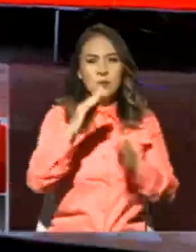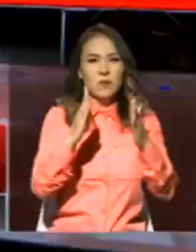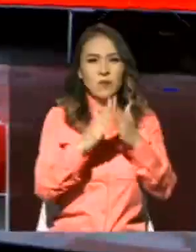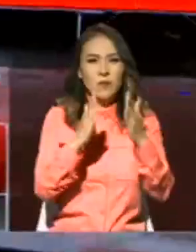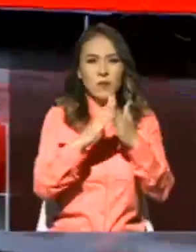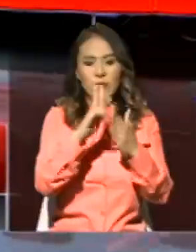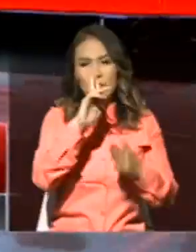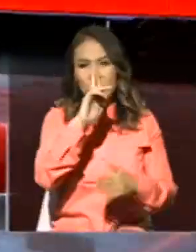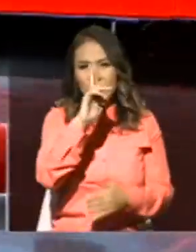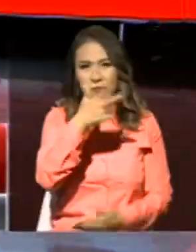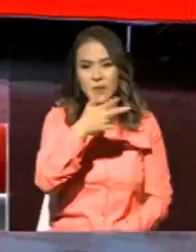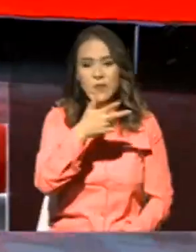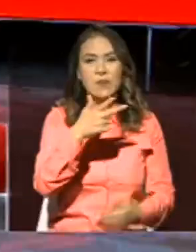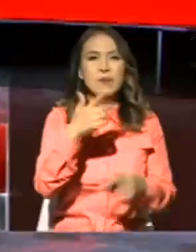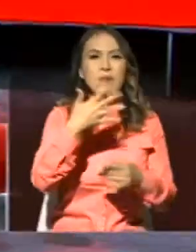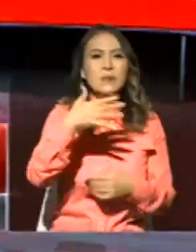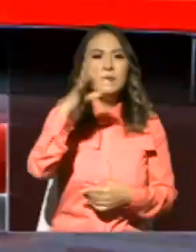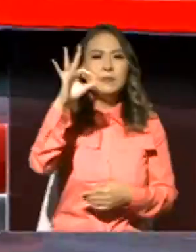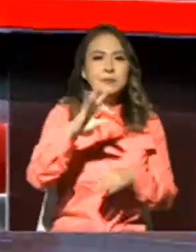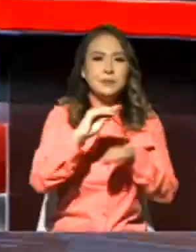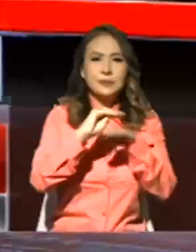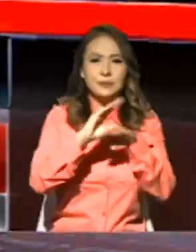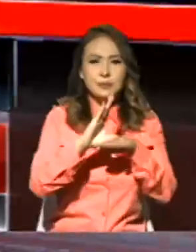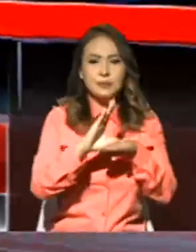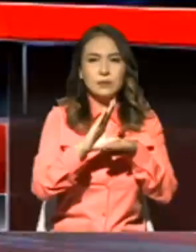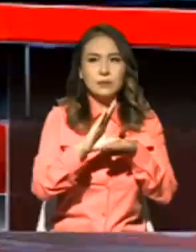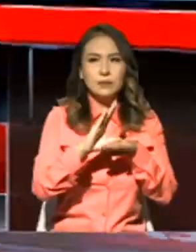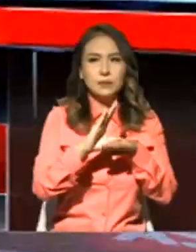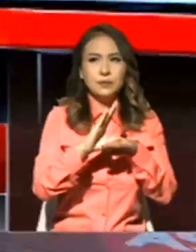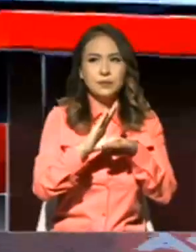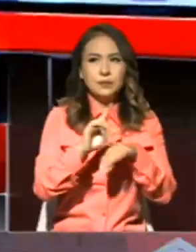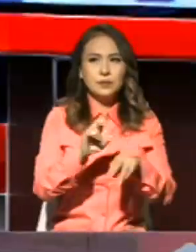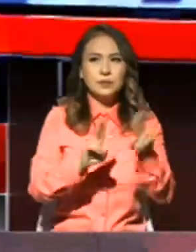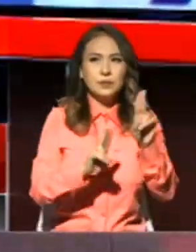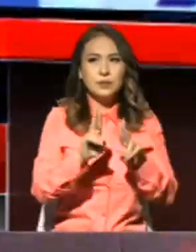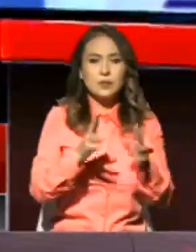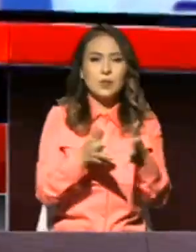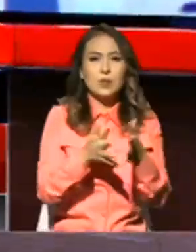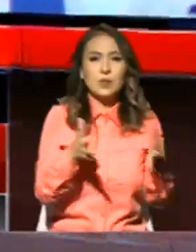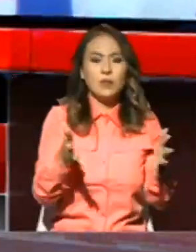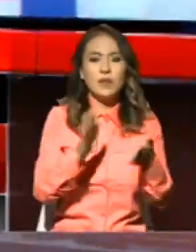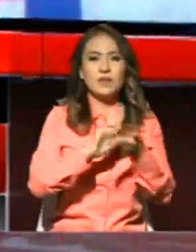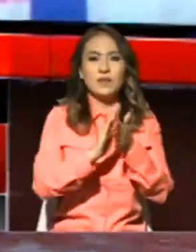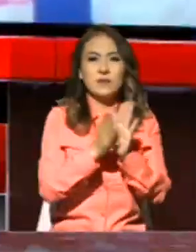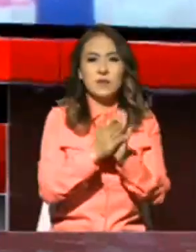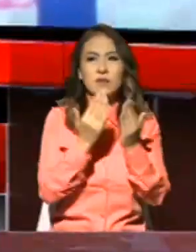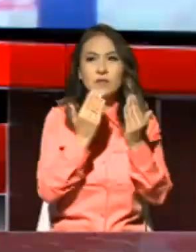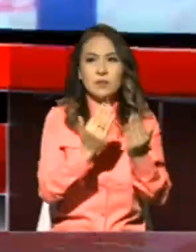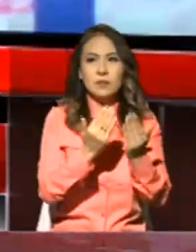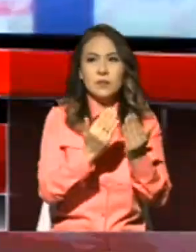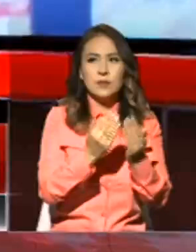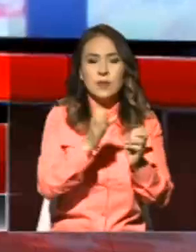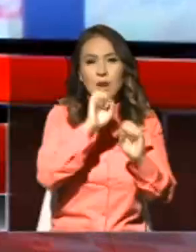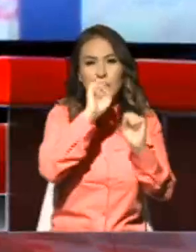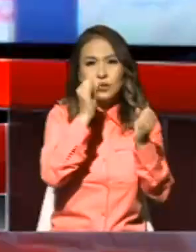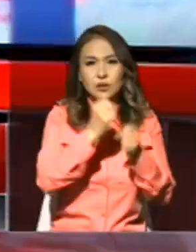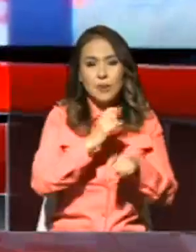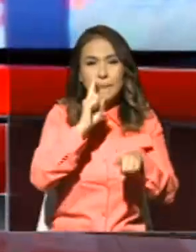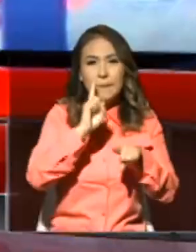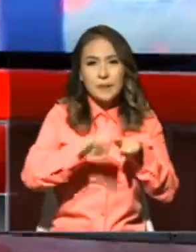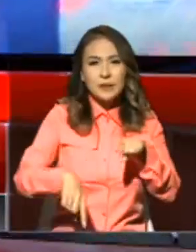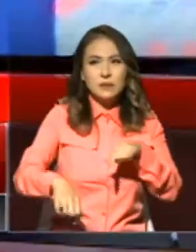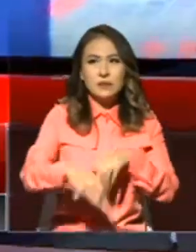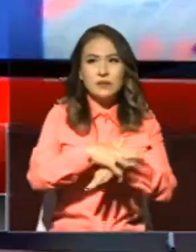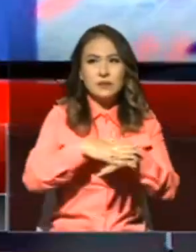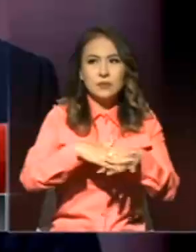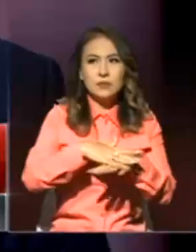үйдің 3 жылдың ішінде 50% жинақтау ол негізі тұғыры. Одан асып кете алмаймыз. Ал жаңағы айтып отқан жылдам несие ретінде халықтың бәрі үйреніп